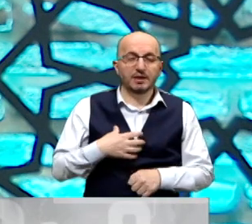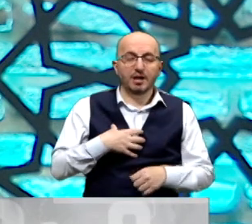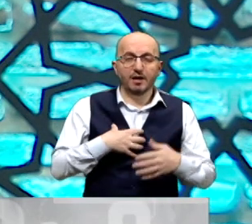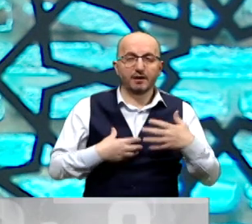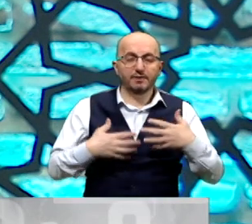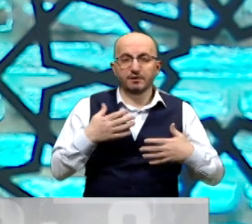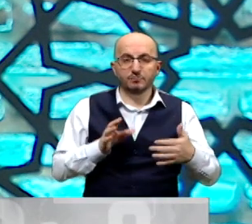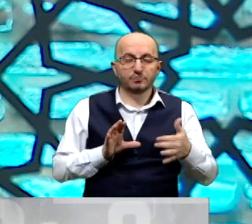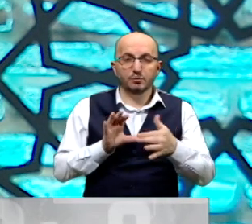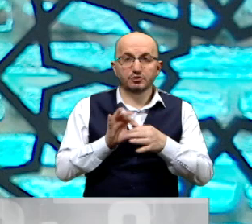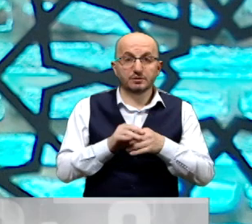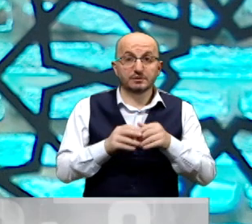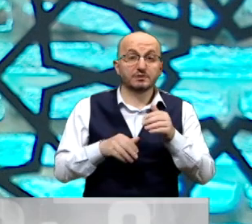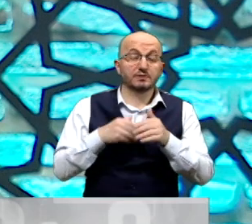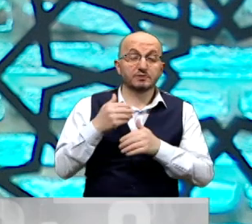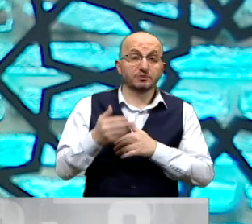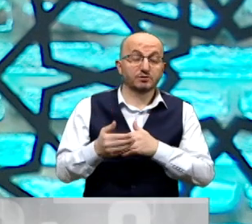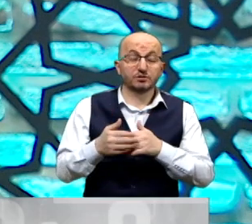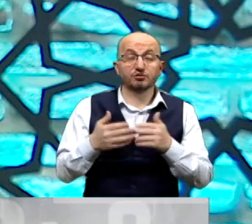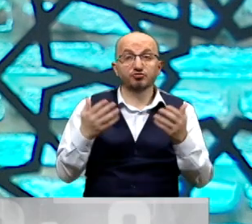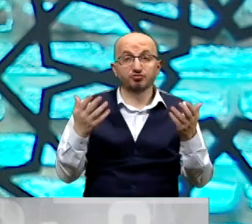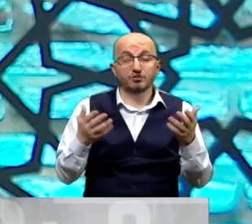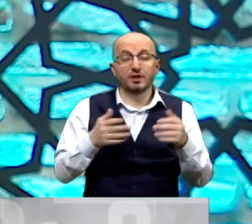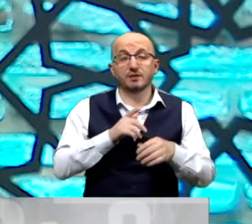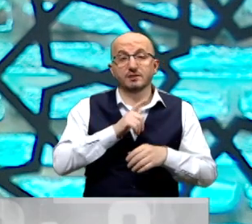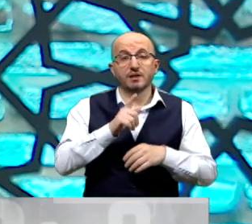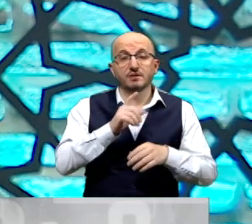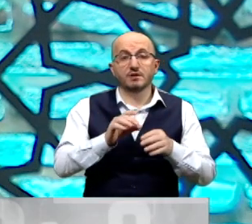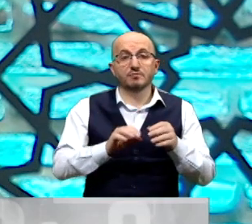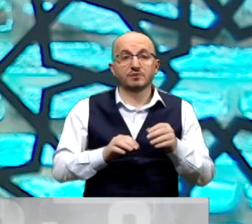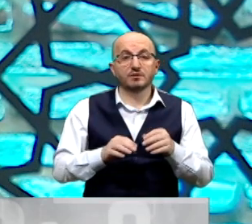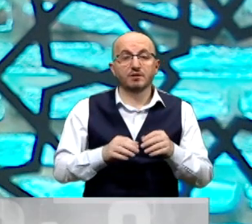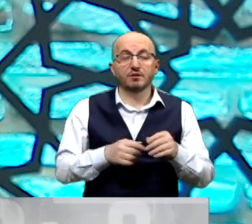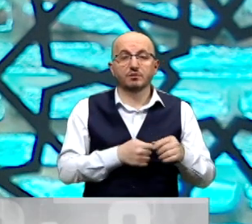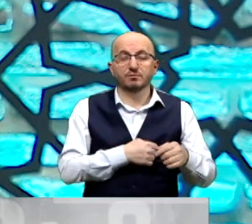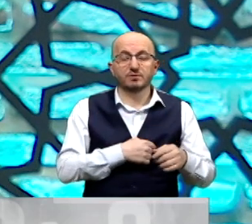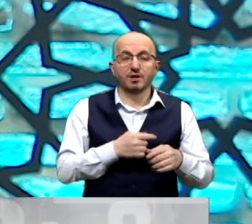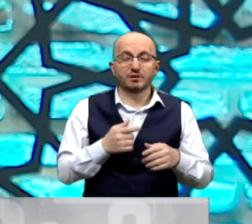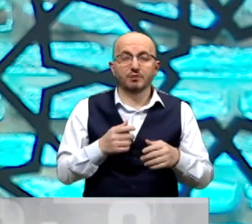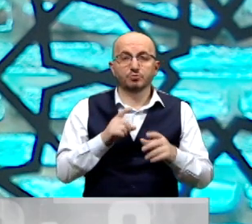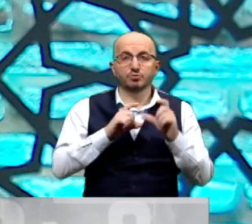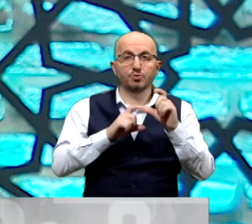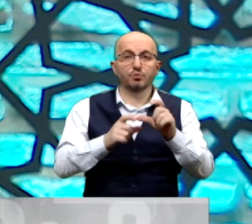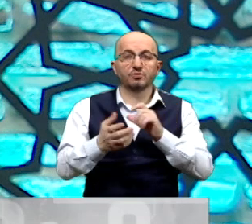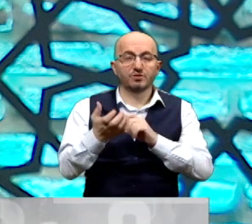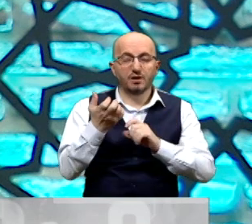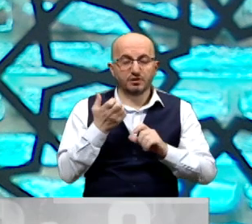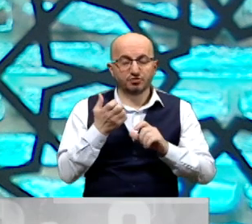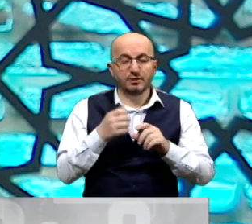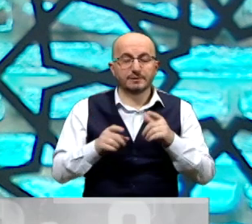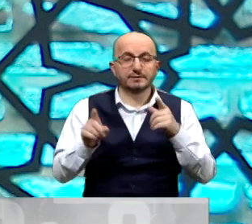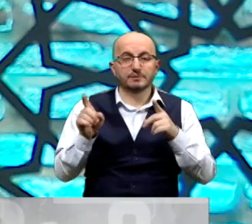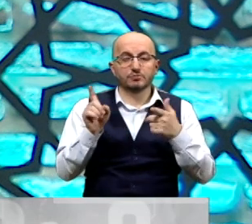televizyonuna ulaşacaksınız akabinde de İnşallah seslerimizle birbirimize hitap edip sorularınızı alacağız diyanete sorayım